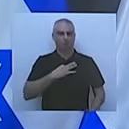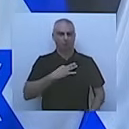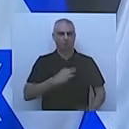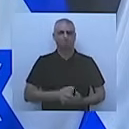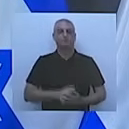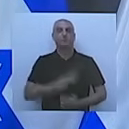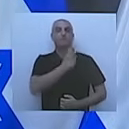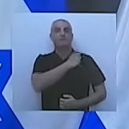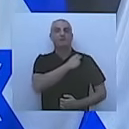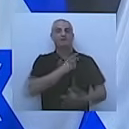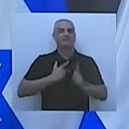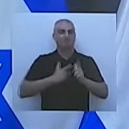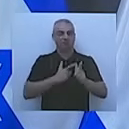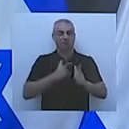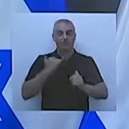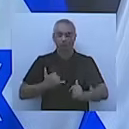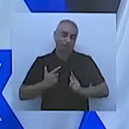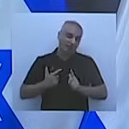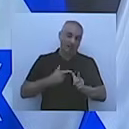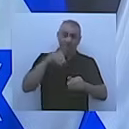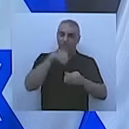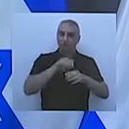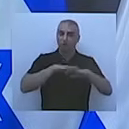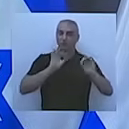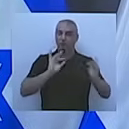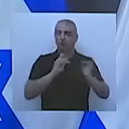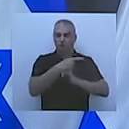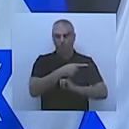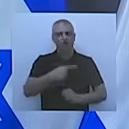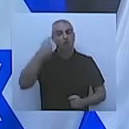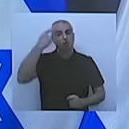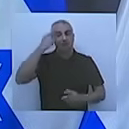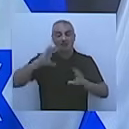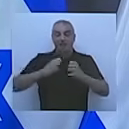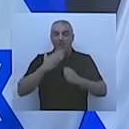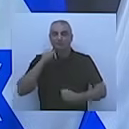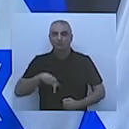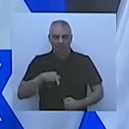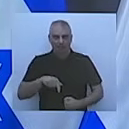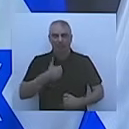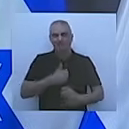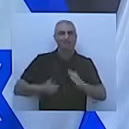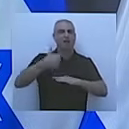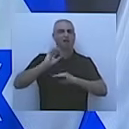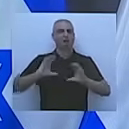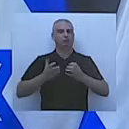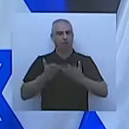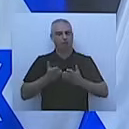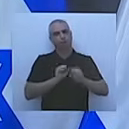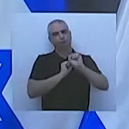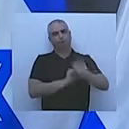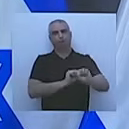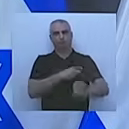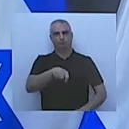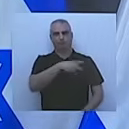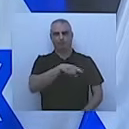teroriste nu aceasta este ținta războiului nu distrugerea hizb este ținta războiului ci pur și simplu liniștirea zonei de zonei de Nord